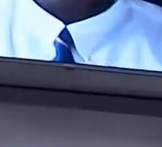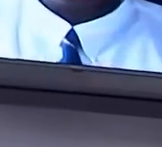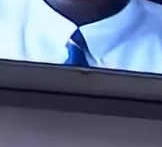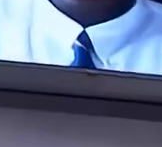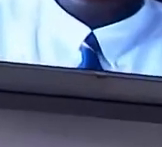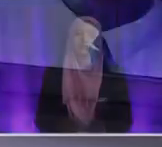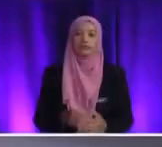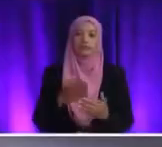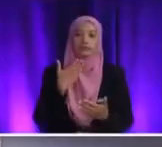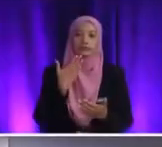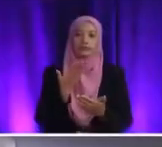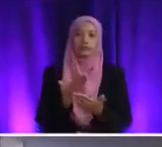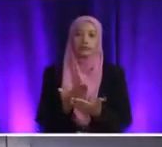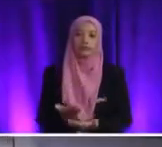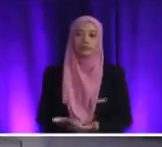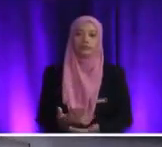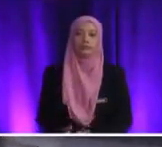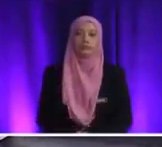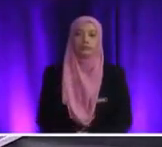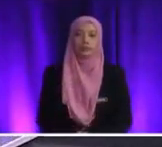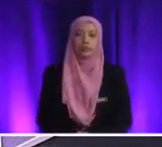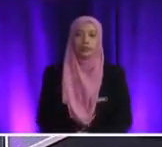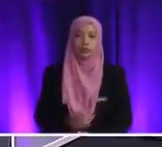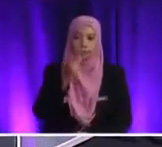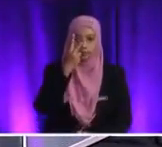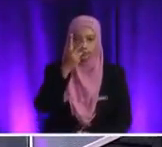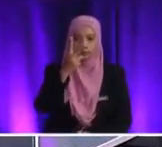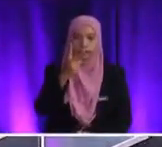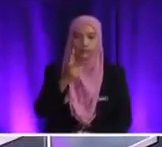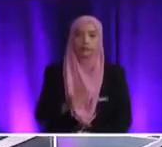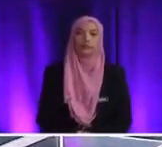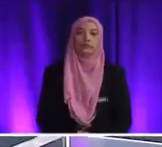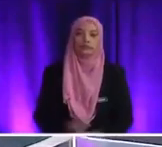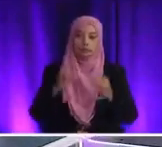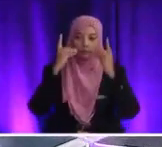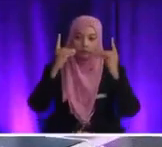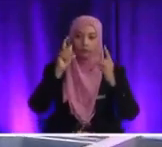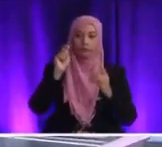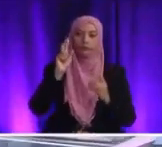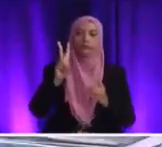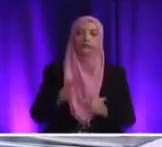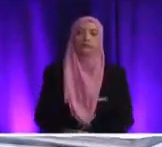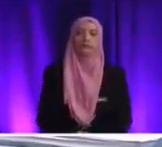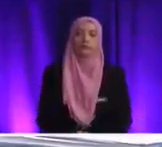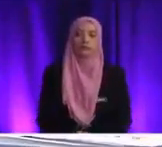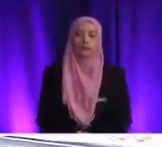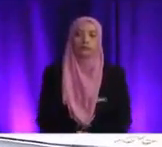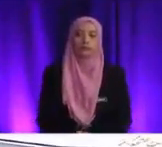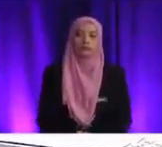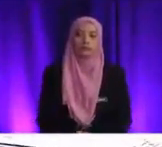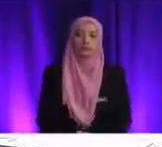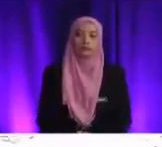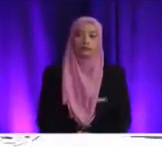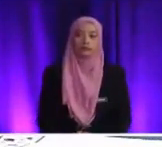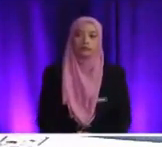Hai terima kasih kepada anda yang sedang menuntut identifying masih lagi sebagai Abang fizzisyah ini ditemani oleh Zainab juga cek guru